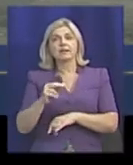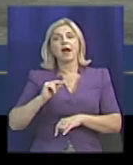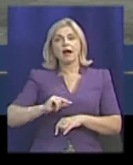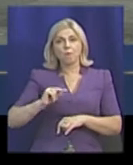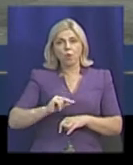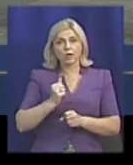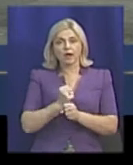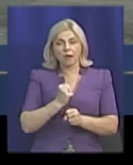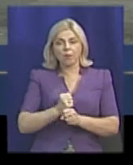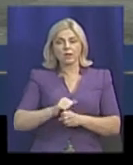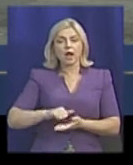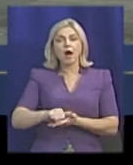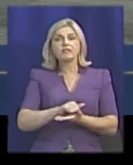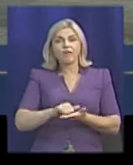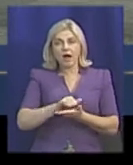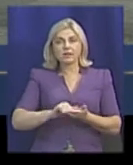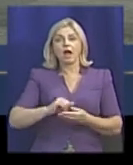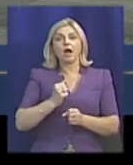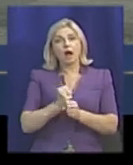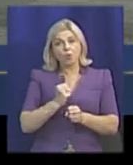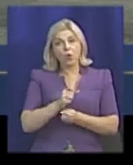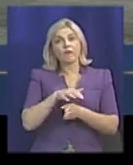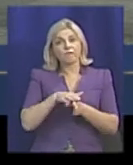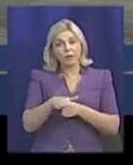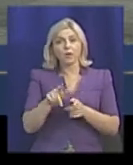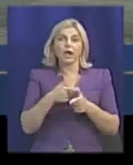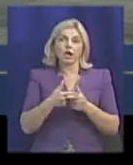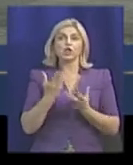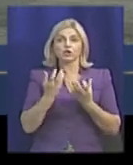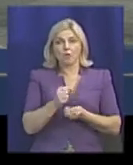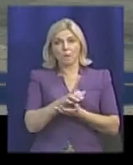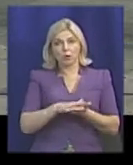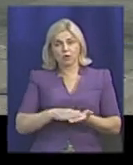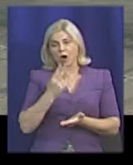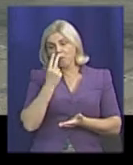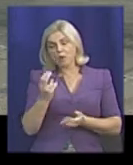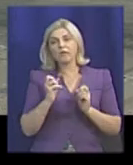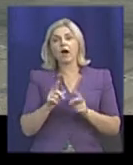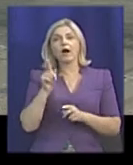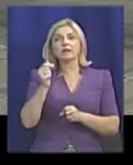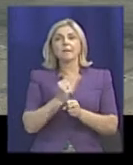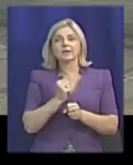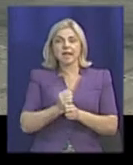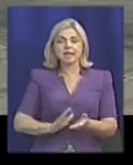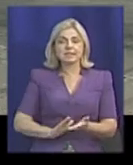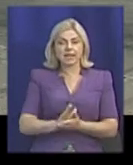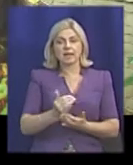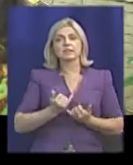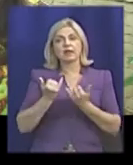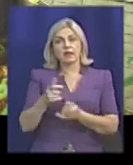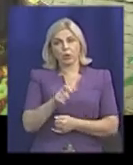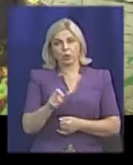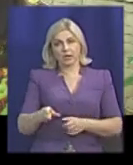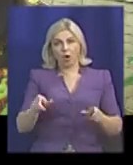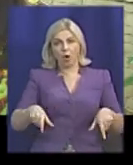облаштування тротуарного покриття вже виконані або ще тривають. І подивилися, як там облаштовуються заїзди для людей з